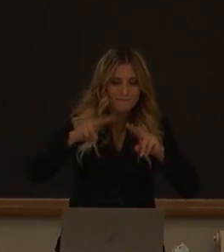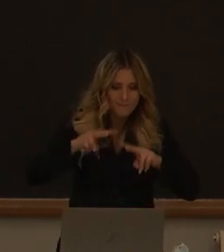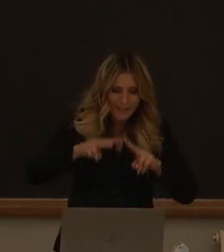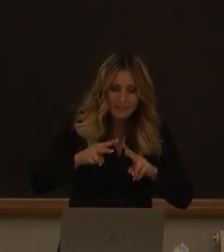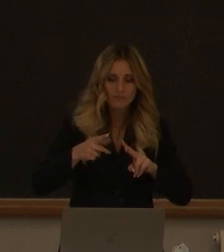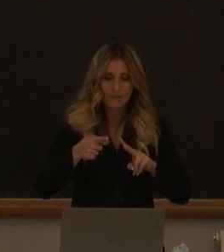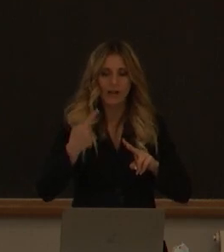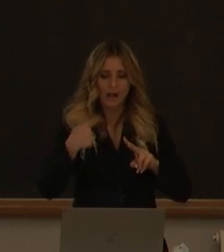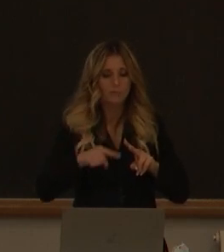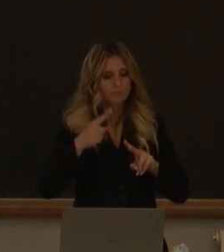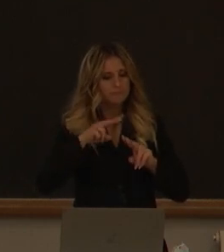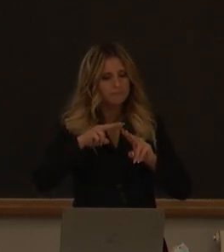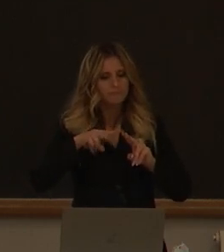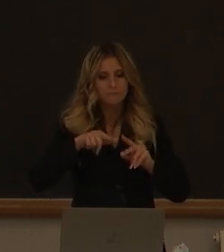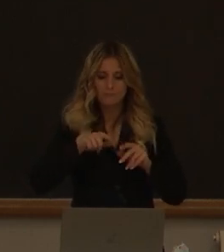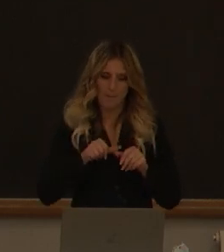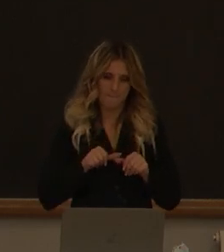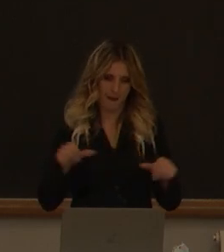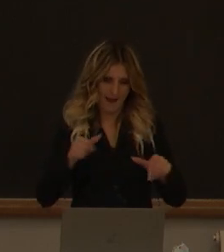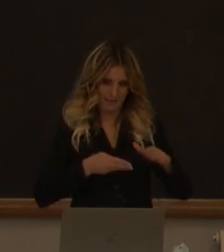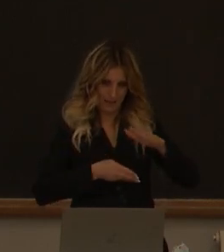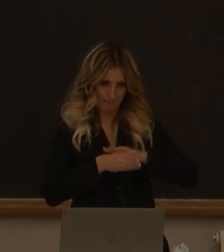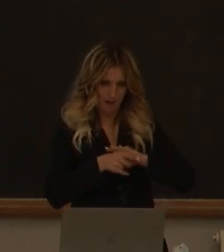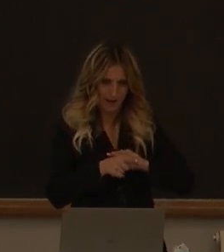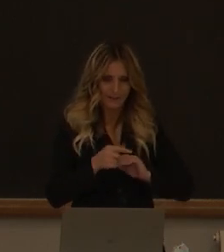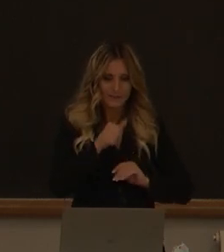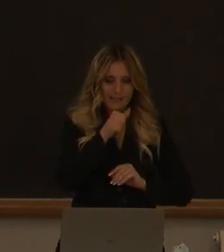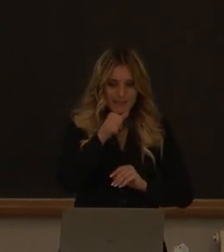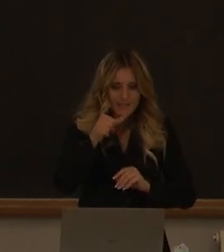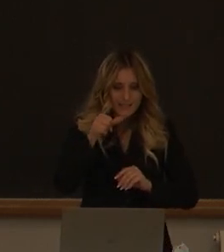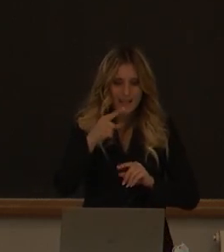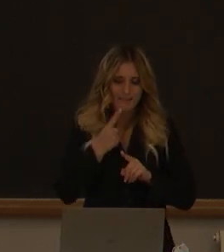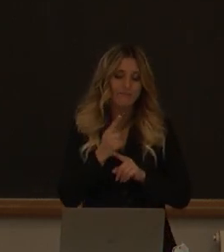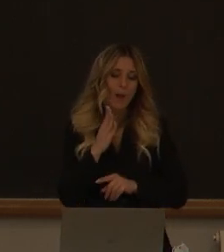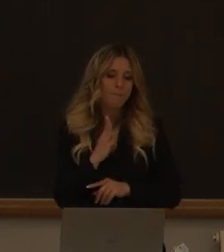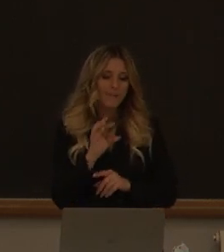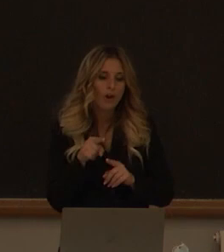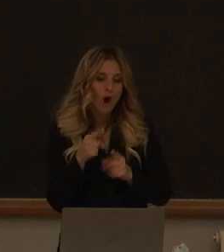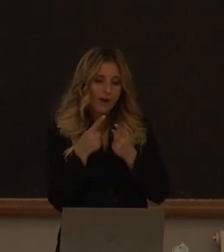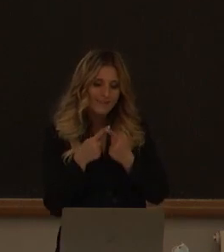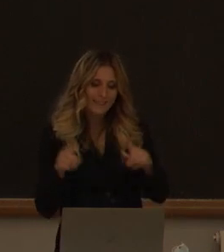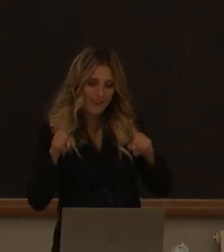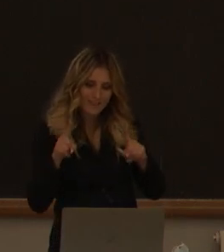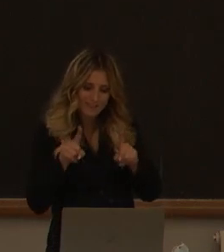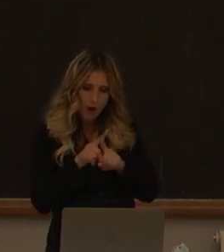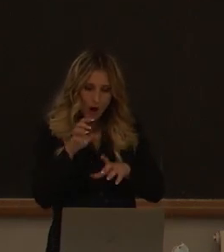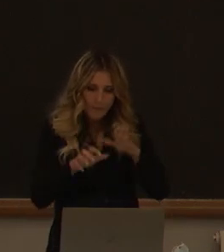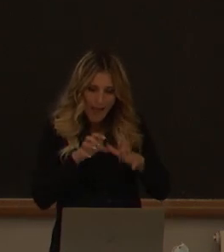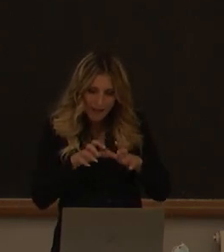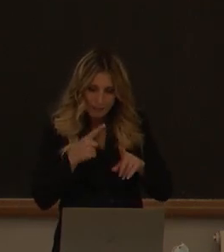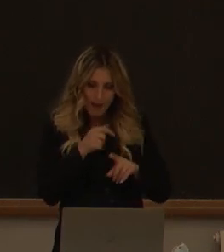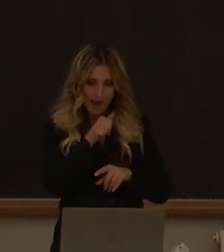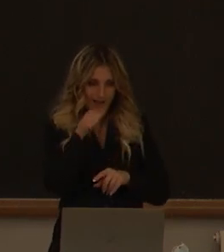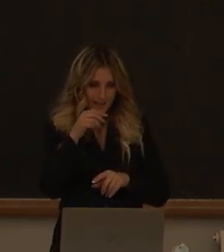da considerare indagini di base, finalizzate alla conservazione della biodiversità animale e degli ecosistemi che le